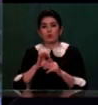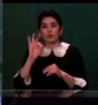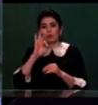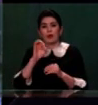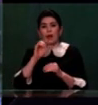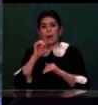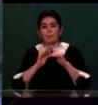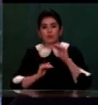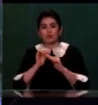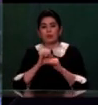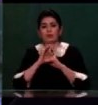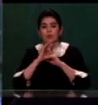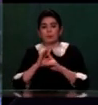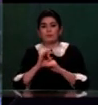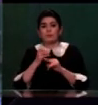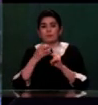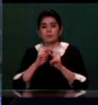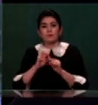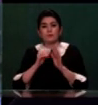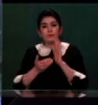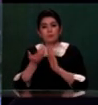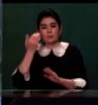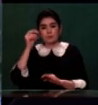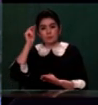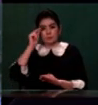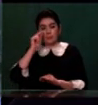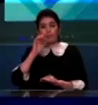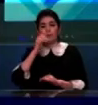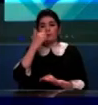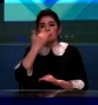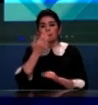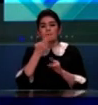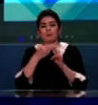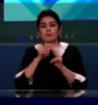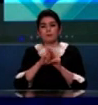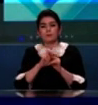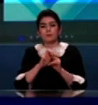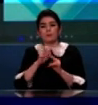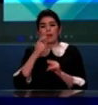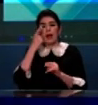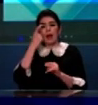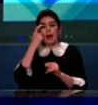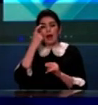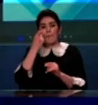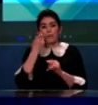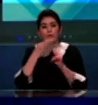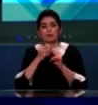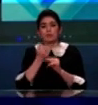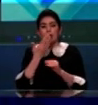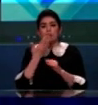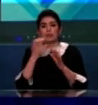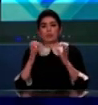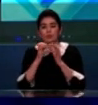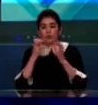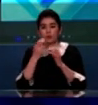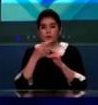yuzasidan amaliy mashg'ulot o'tkazamiz. Avvalgi darslarimizda sizga axborotlarni himoyalashning bir qancha